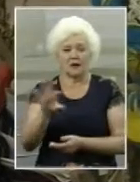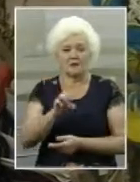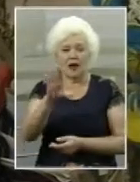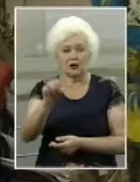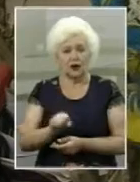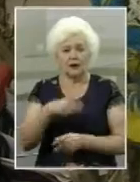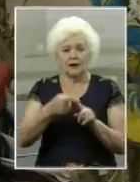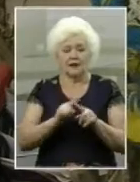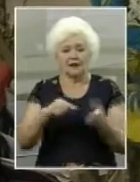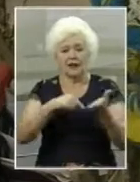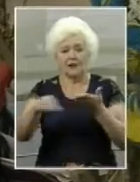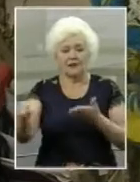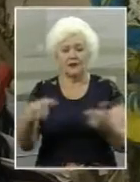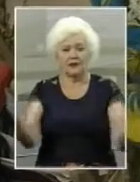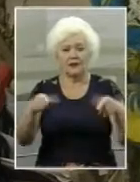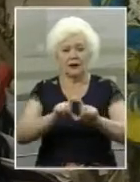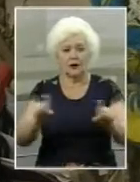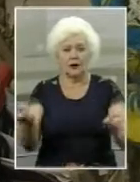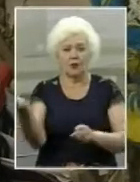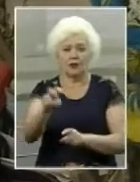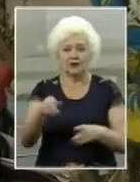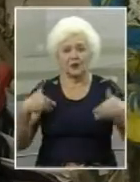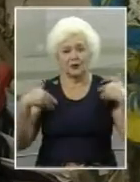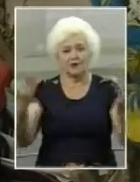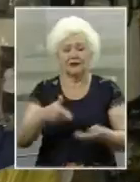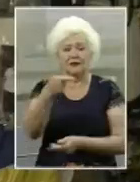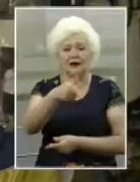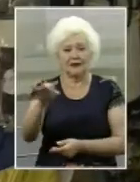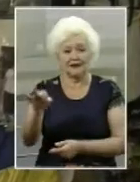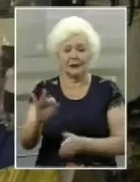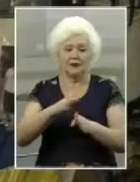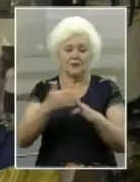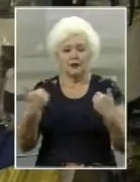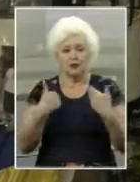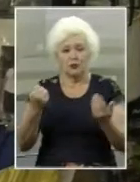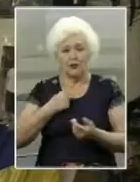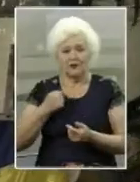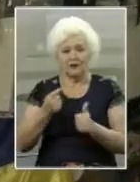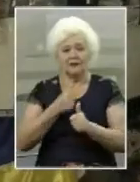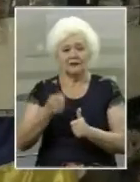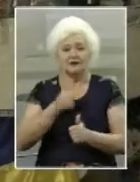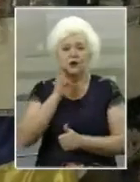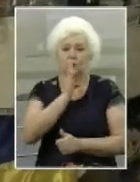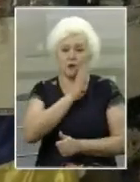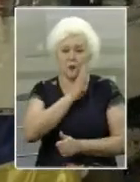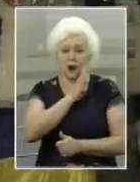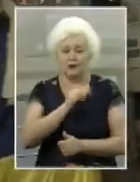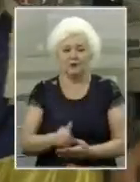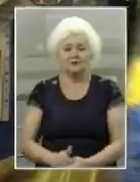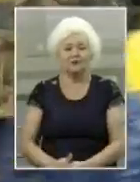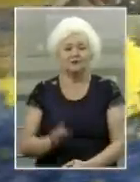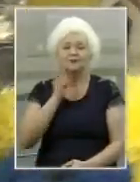Олександр, який виписався зі шпиталю і прийшов привітати Галину Іванівну. Між собою військові називають її мамою.